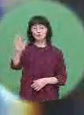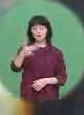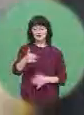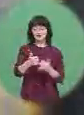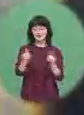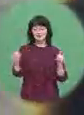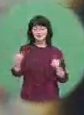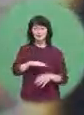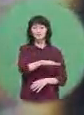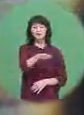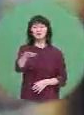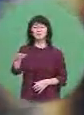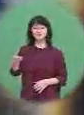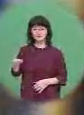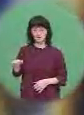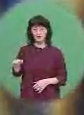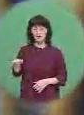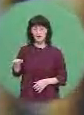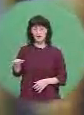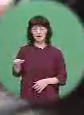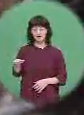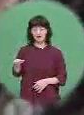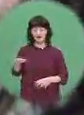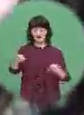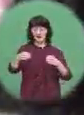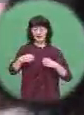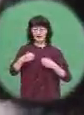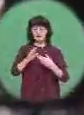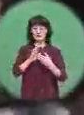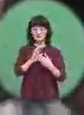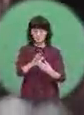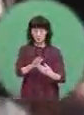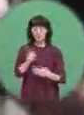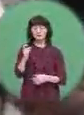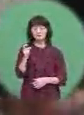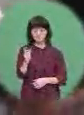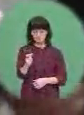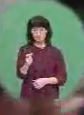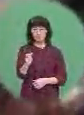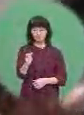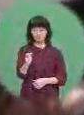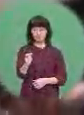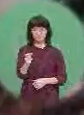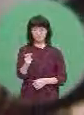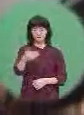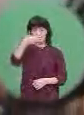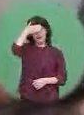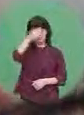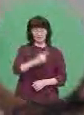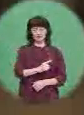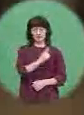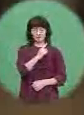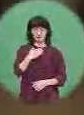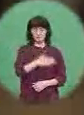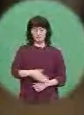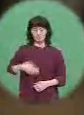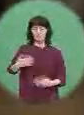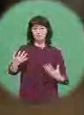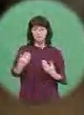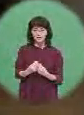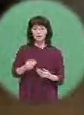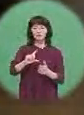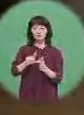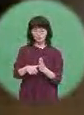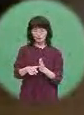市民の皆様におかれましては感染対策に十分ご留意いただき発熱などの体調不良時は